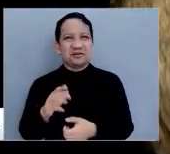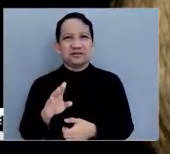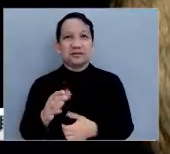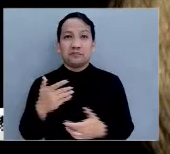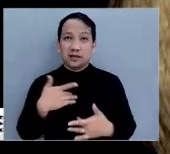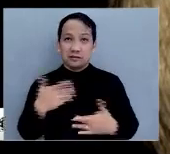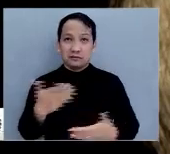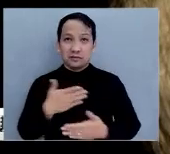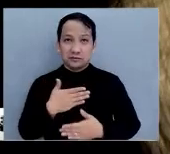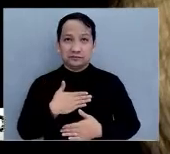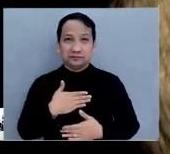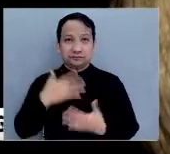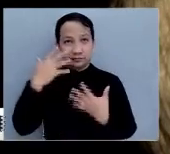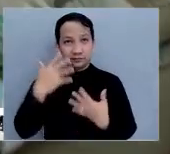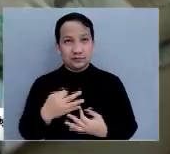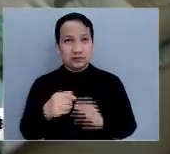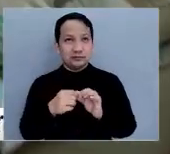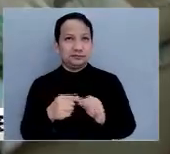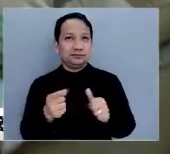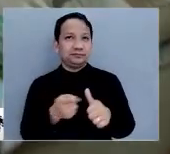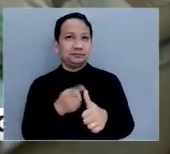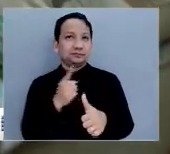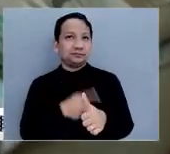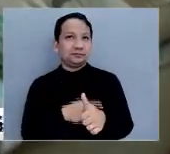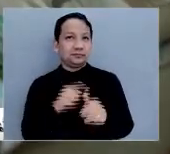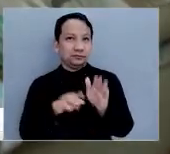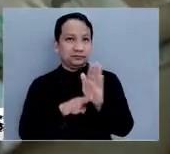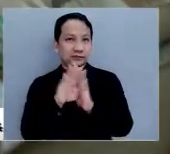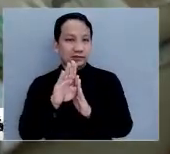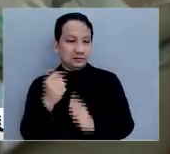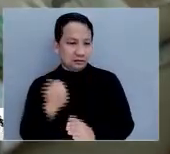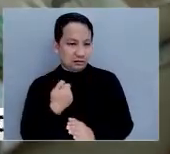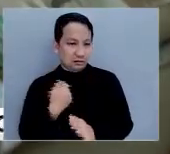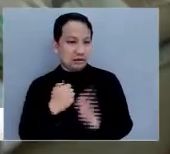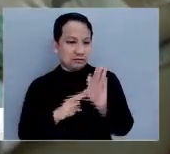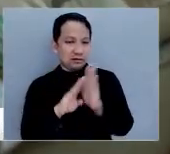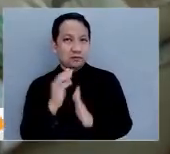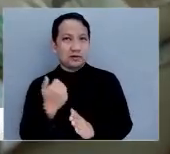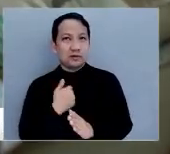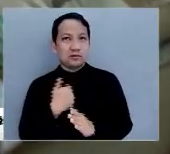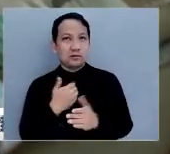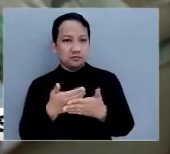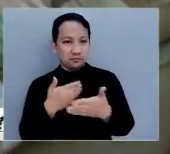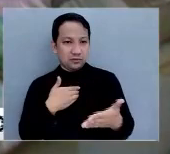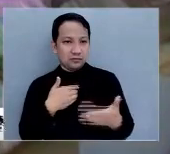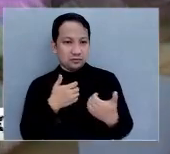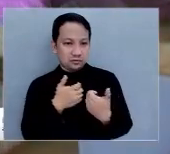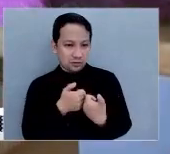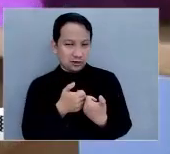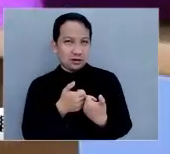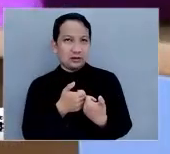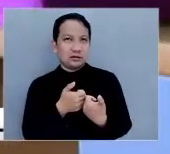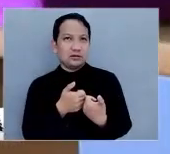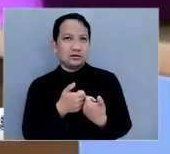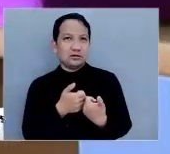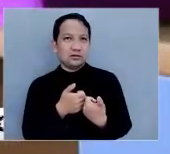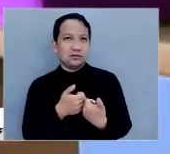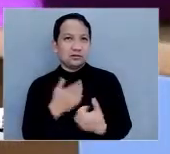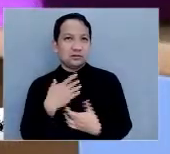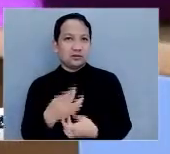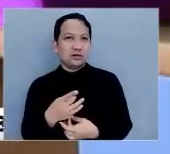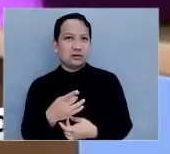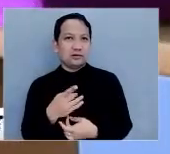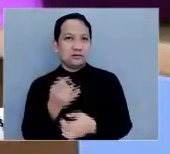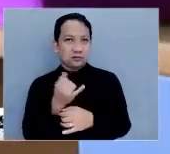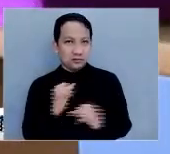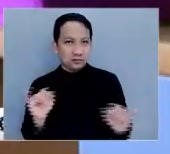si Abby sa kanyang desisyon na unahing paunlarin ang sarili bago makipagrelasyon. I kind of like my independence.